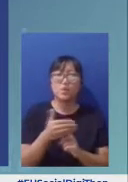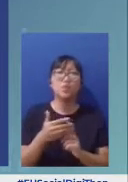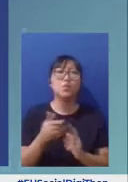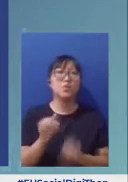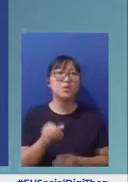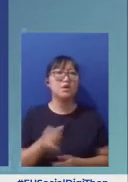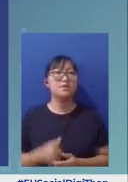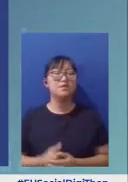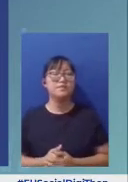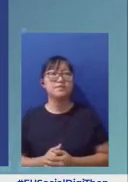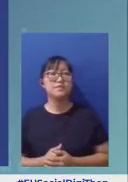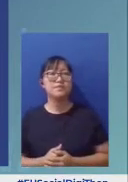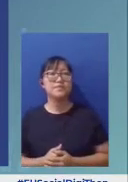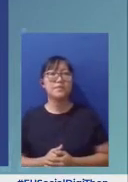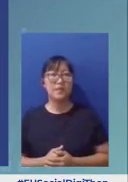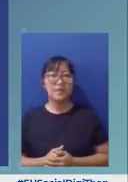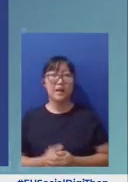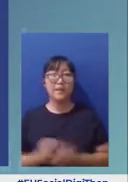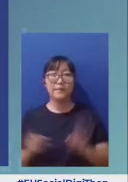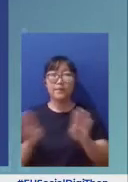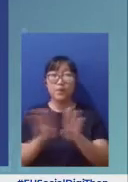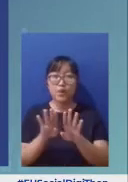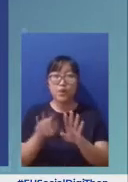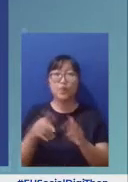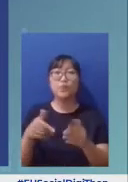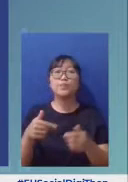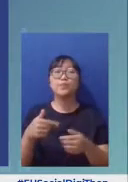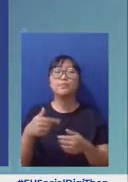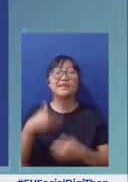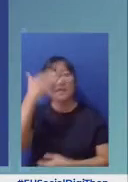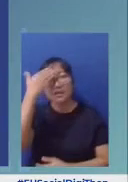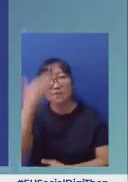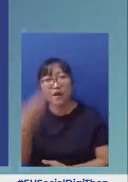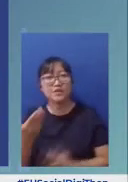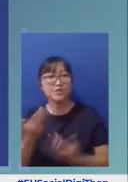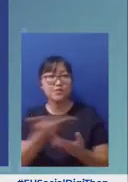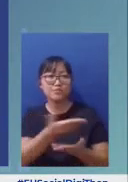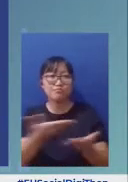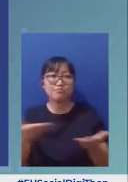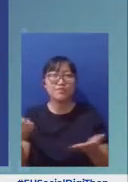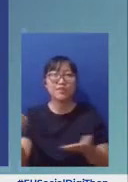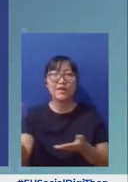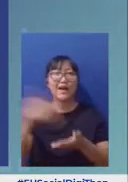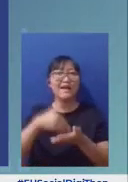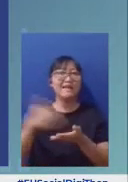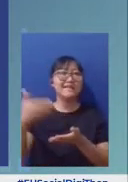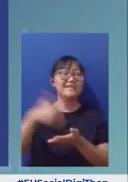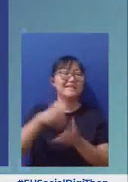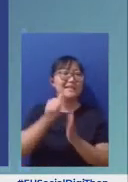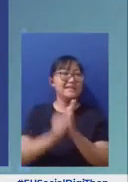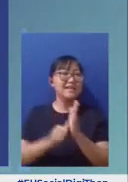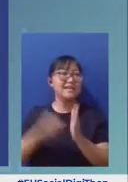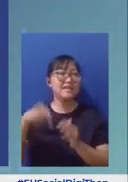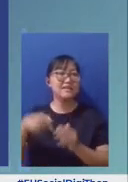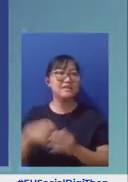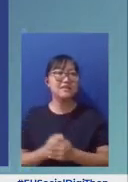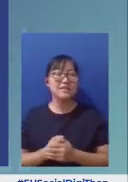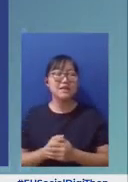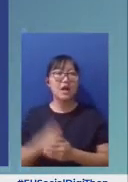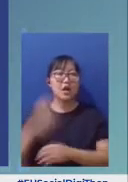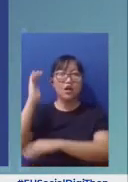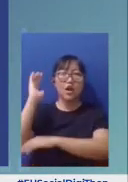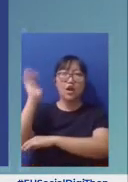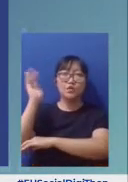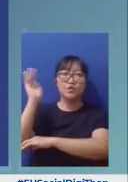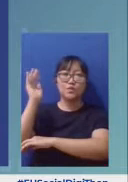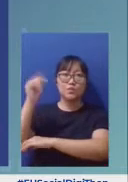terima kasih sekali lagi atas kesediaannya hadir di acara ini. Para narasumber yang hadir di sini adalah orang-orang